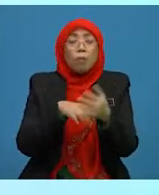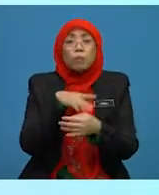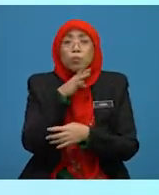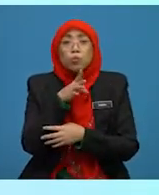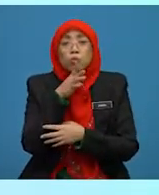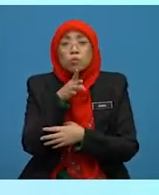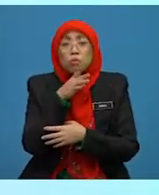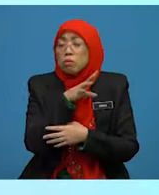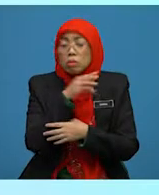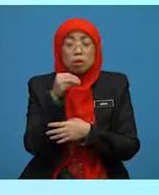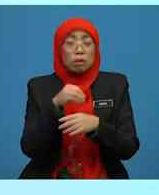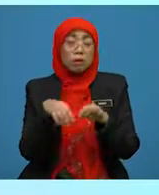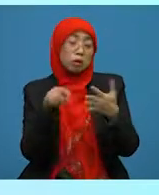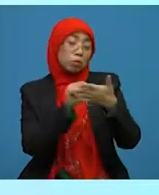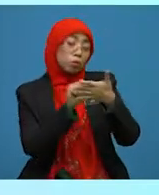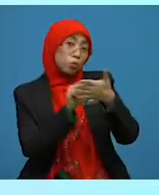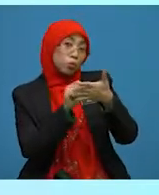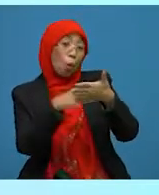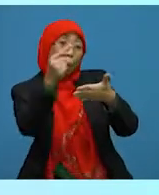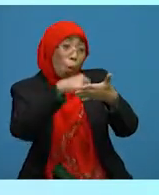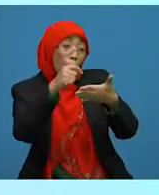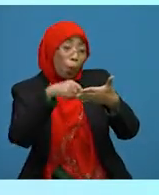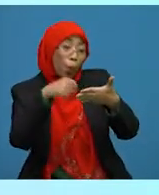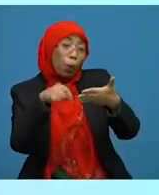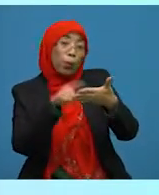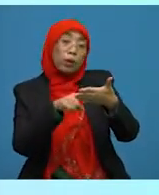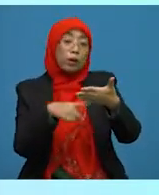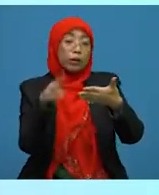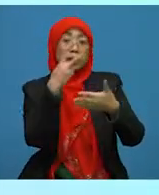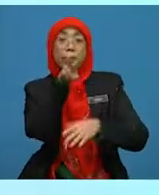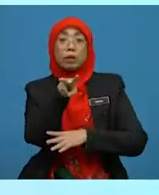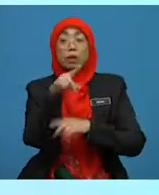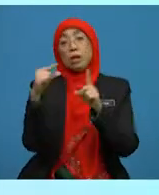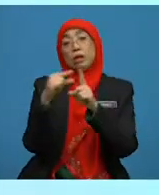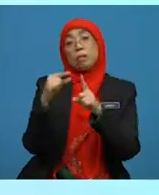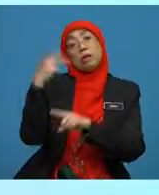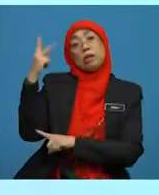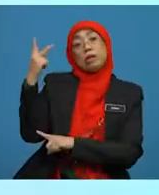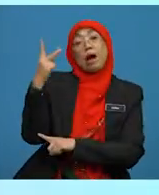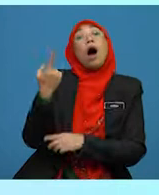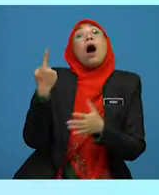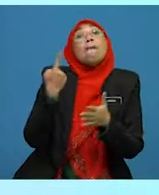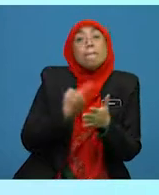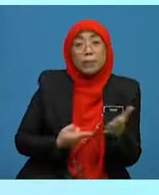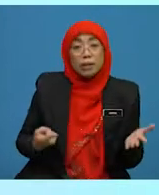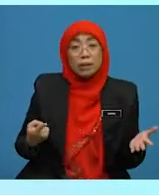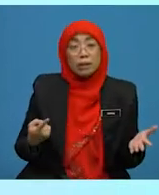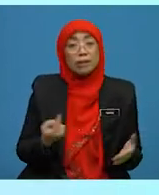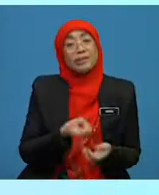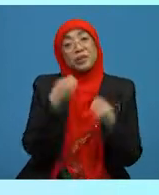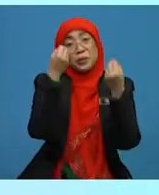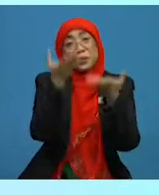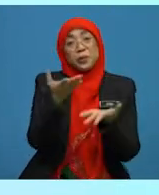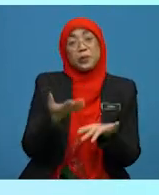tulisan sebenarnya menggambarkan konsep atau makna yang ingin disampaikan oleh seseorang.